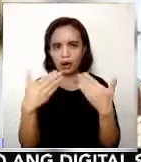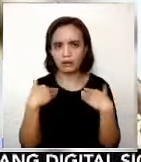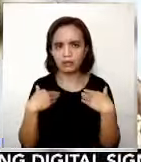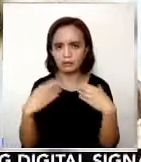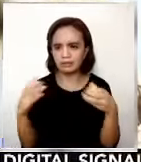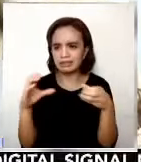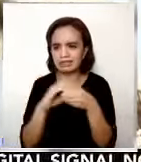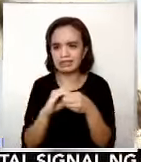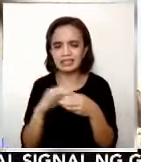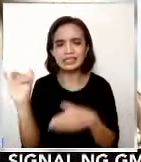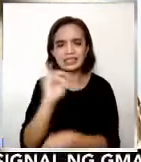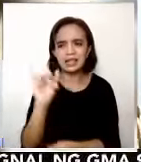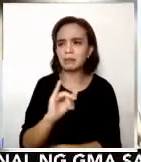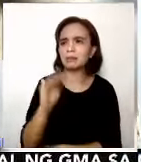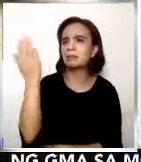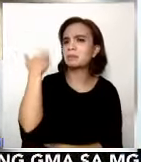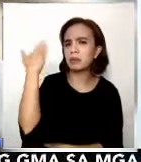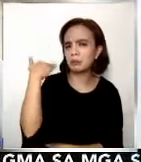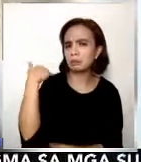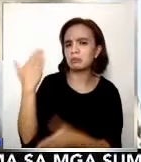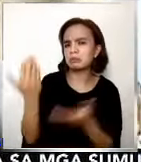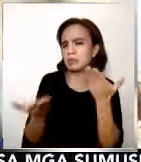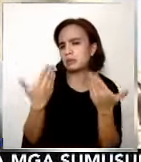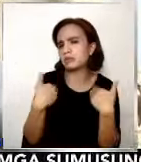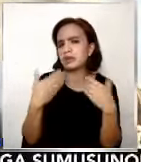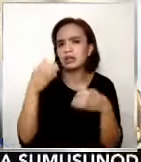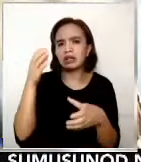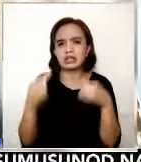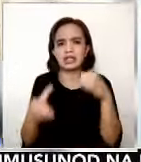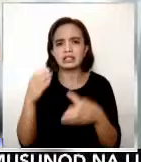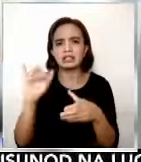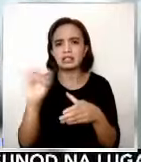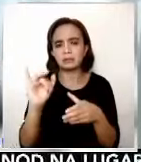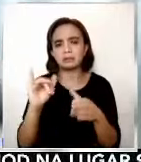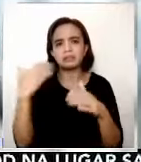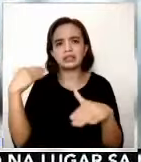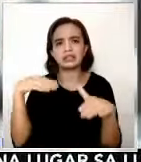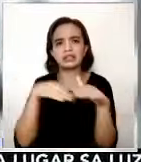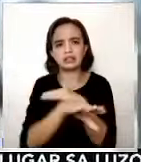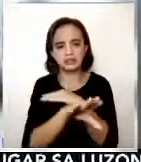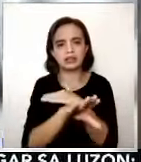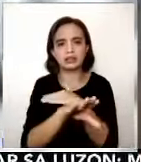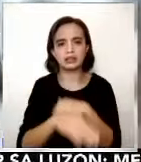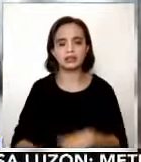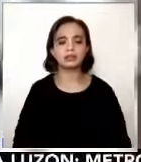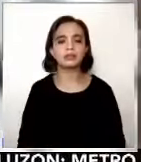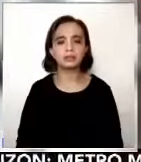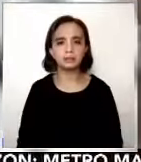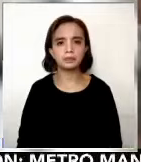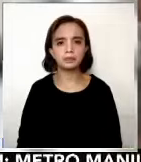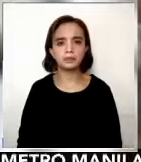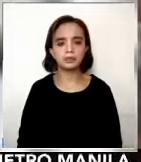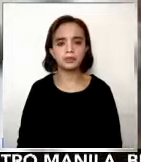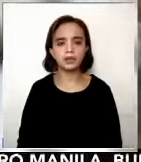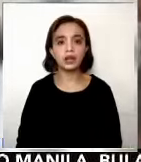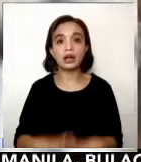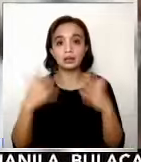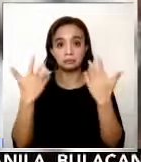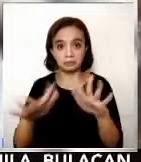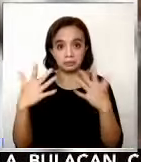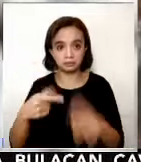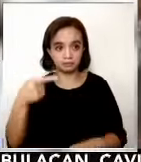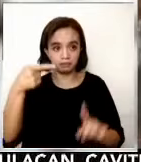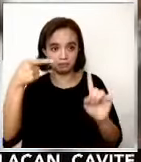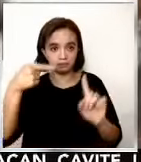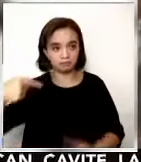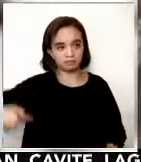mga establishmentong kagaya nito na pinasok din ng mga robbery. Pagkatapos isagawa ang pang-hold up, sinira pa ng isa